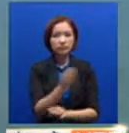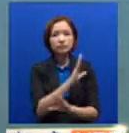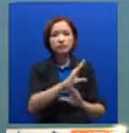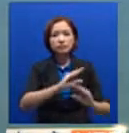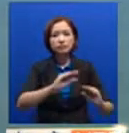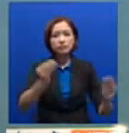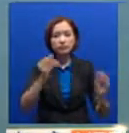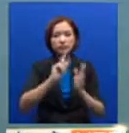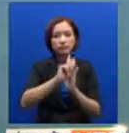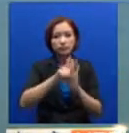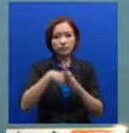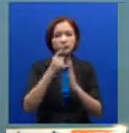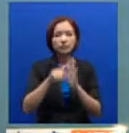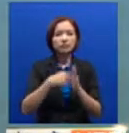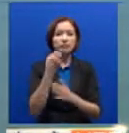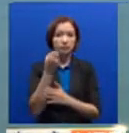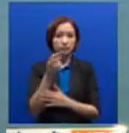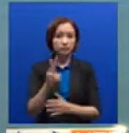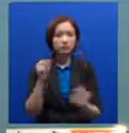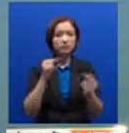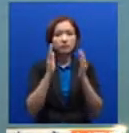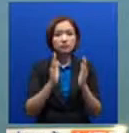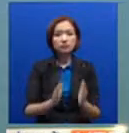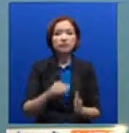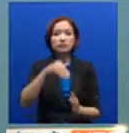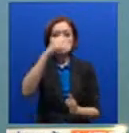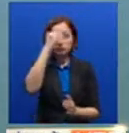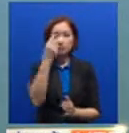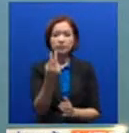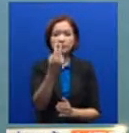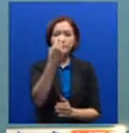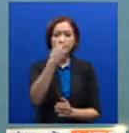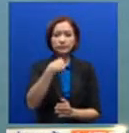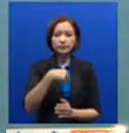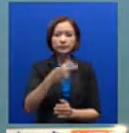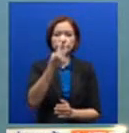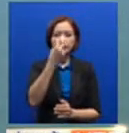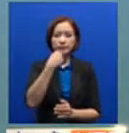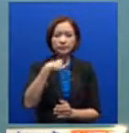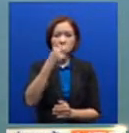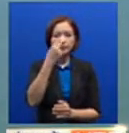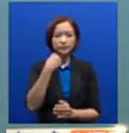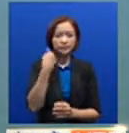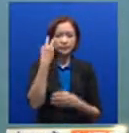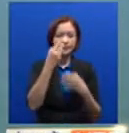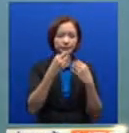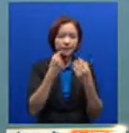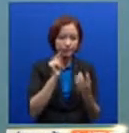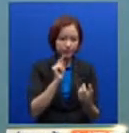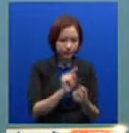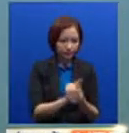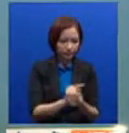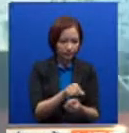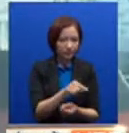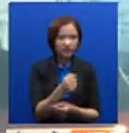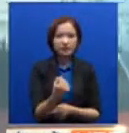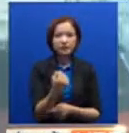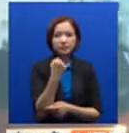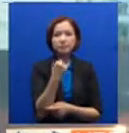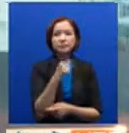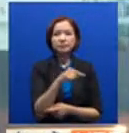ส่วนนักเรียนที่เกิดอาการวิงเวียนศีรษะอาจเกิดจากการสูดดมเข้าไปในช่วงแรกที่พบคราบน้ำมันเข้มข้น